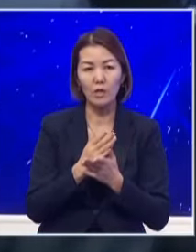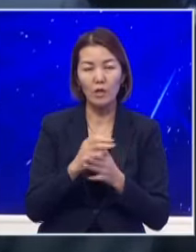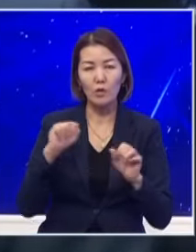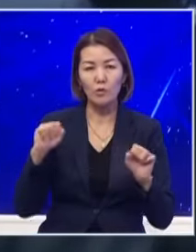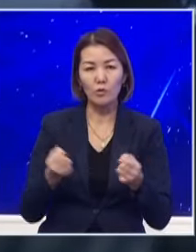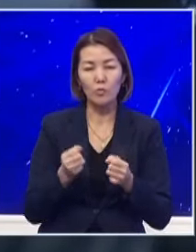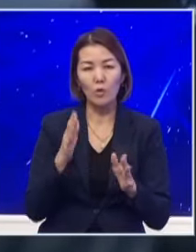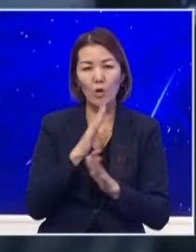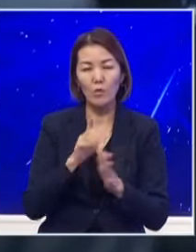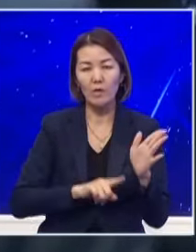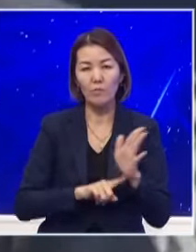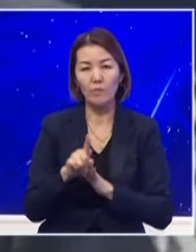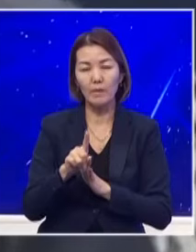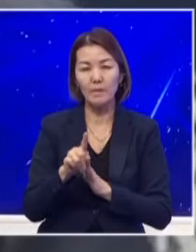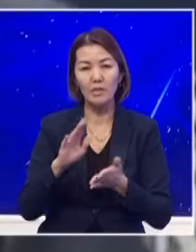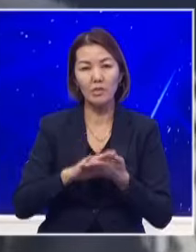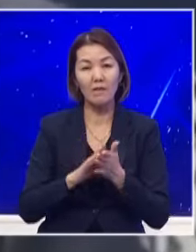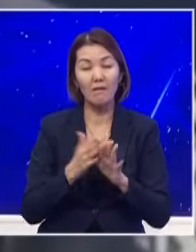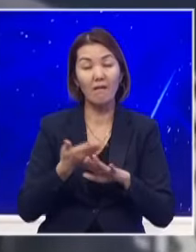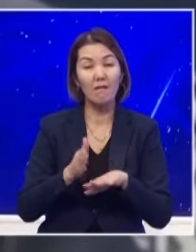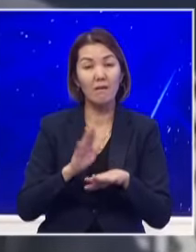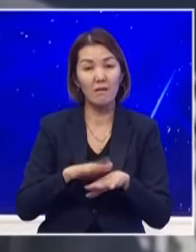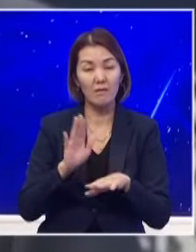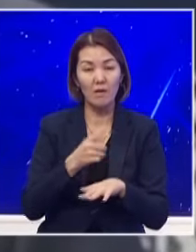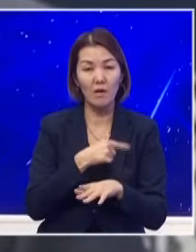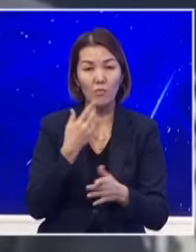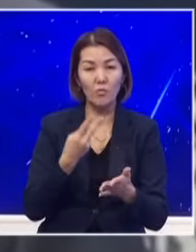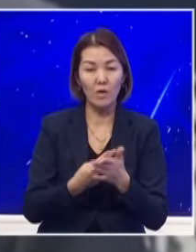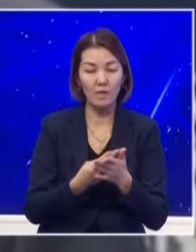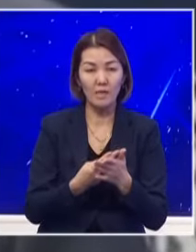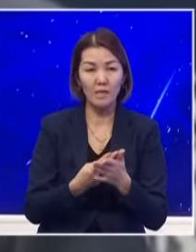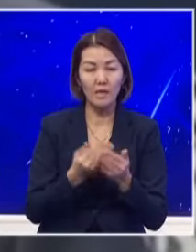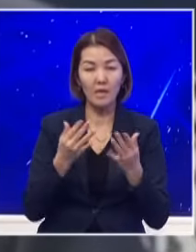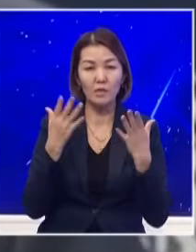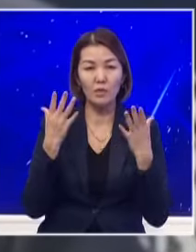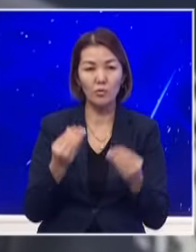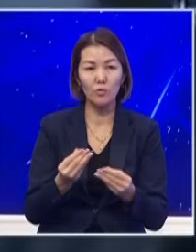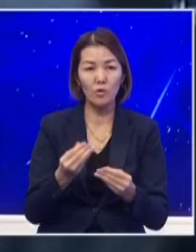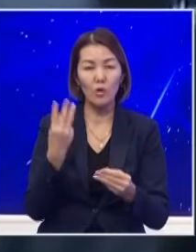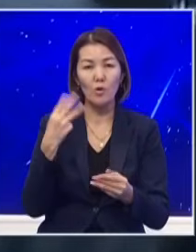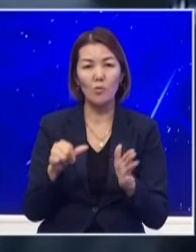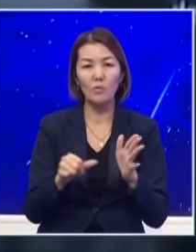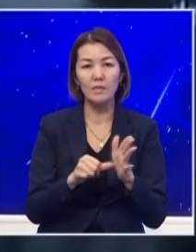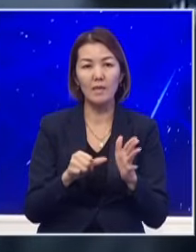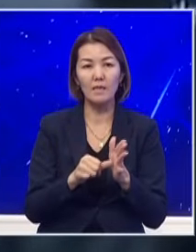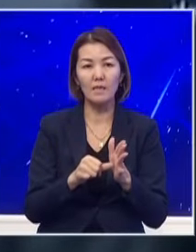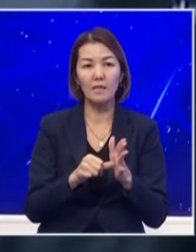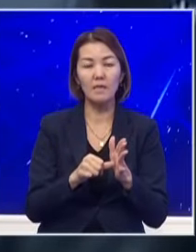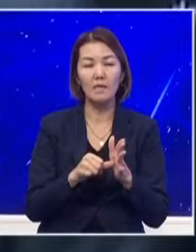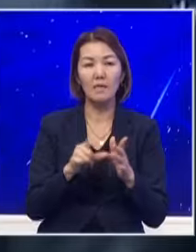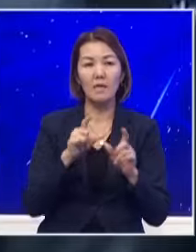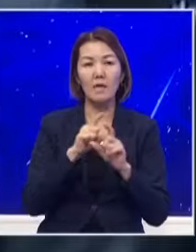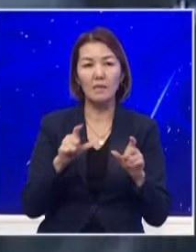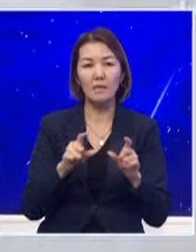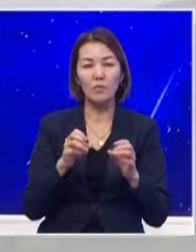райының басталуына байланысты жағдай нашарлайды. Ауруханаларға келетін болсақ, қазіргі уақытта 36-дан 14-ті ғана жұмыс